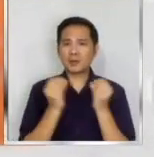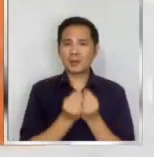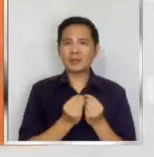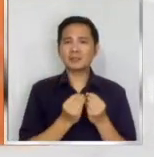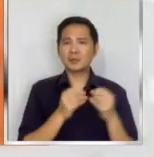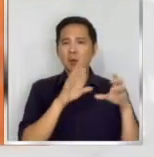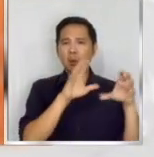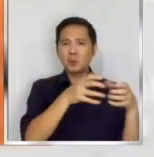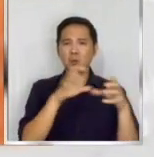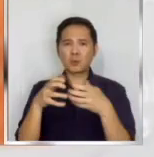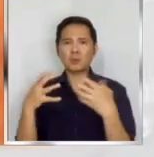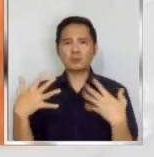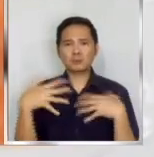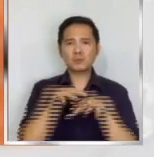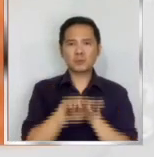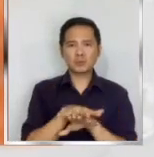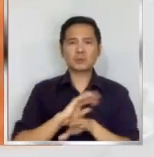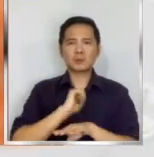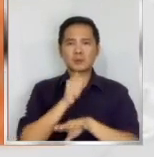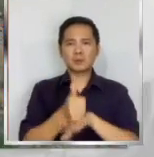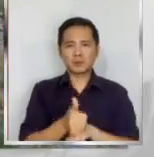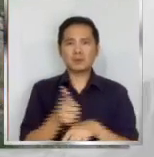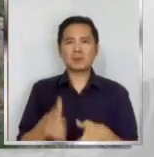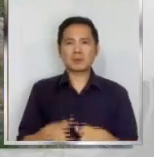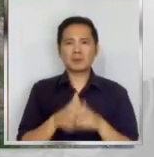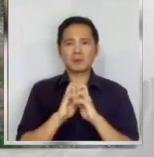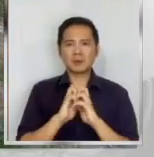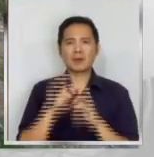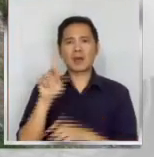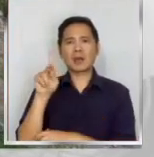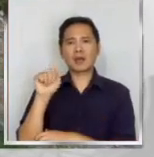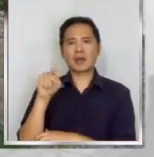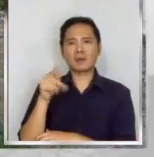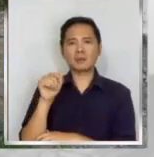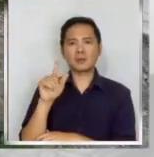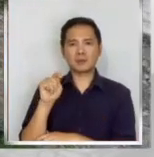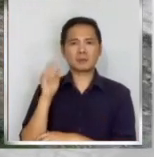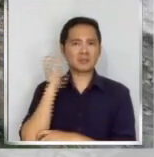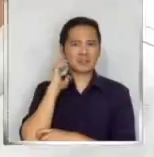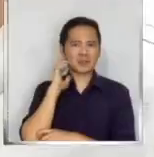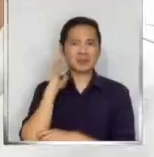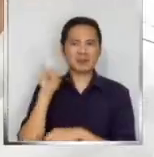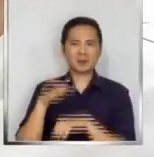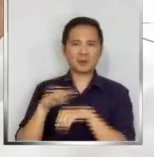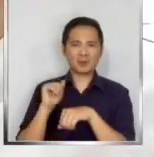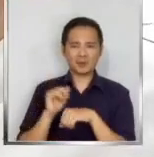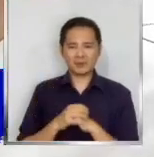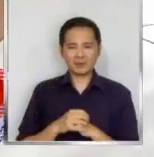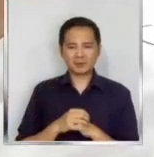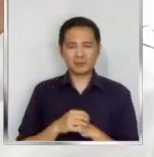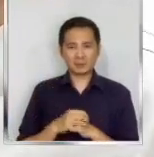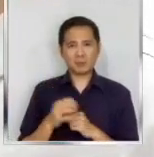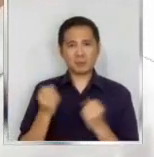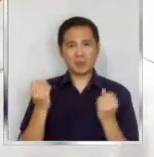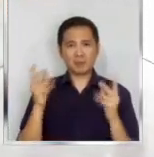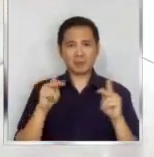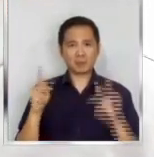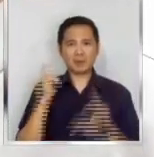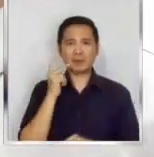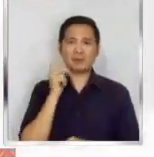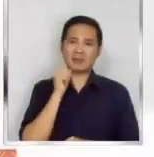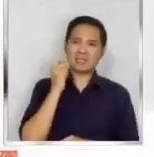ang ilang grupo po ng mga kabataan ay nagsanib puwersa para makatid ng tulong sa mga pamayanang ito, kung saan marami ang walang